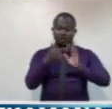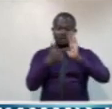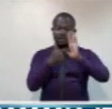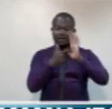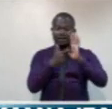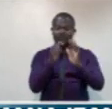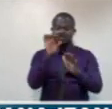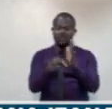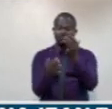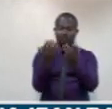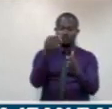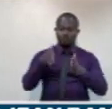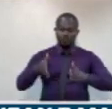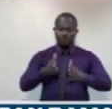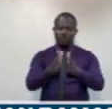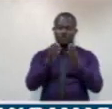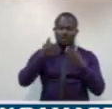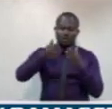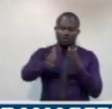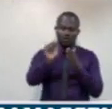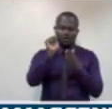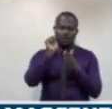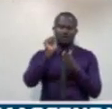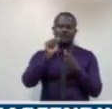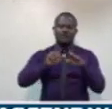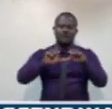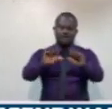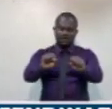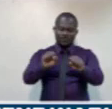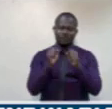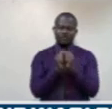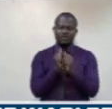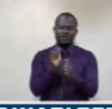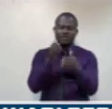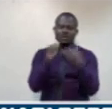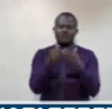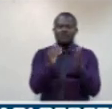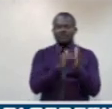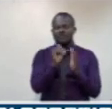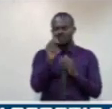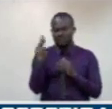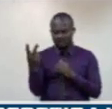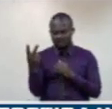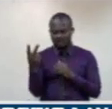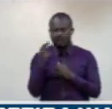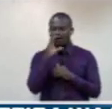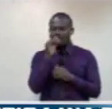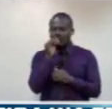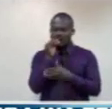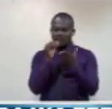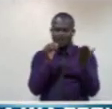cyagaragaye acana umuriro mu muhanda uwo nguwo yarafashwe arakurikiranwa icya kabiri ibindi ni